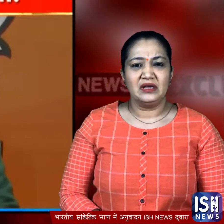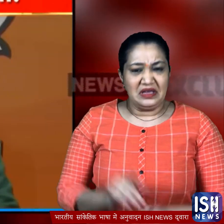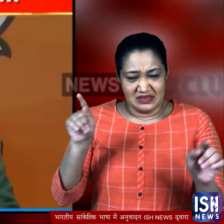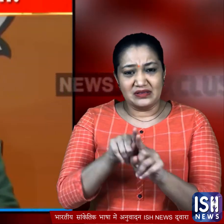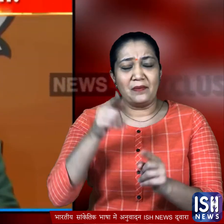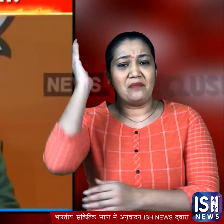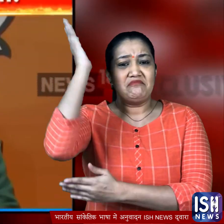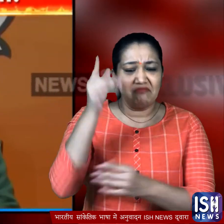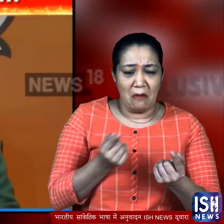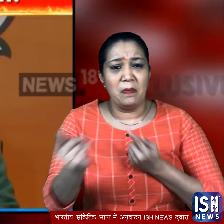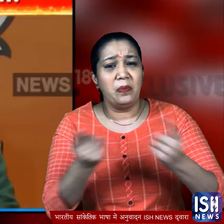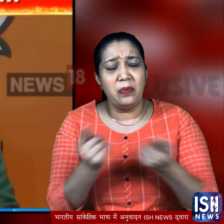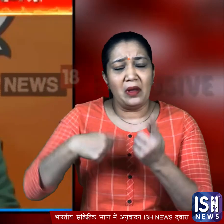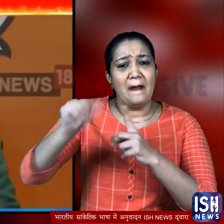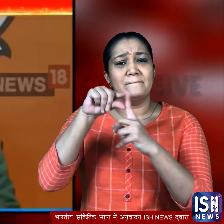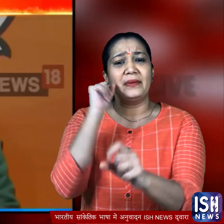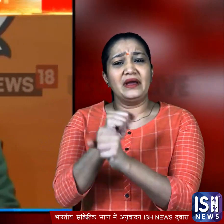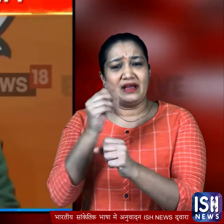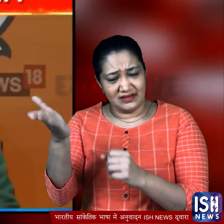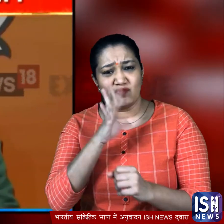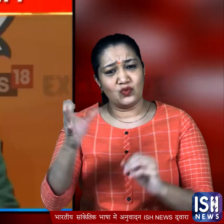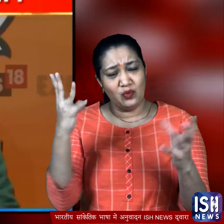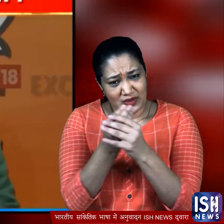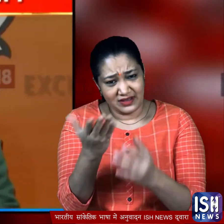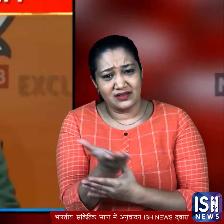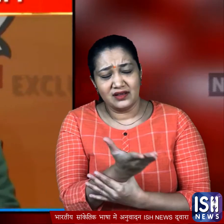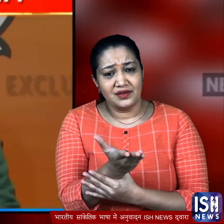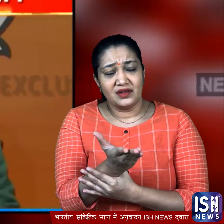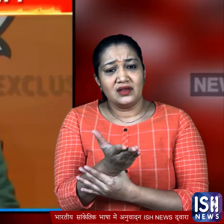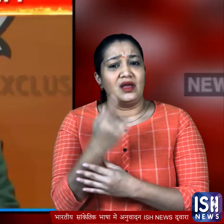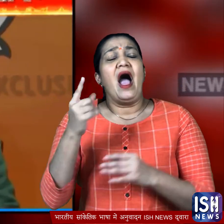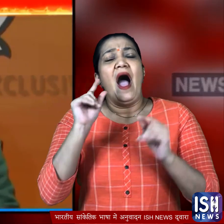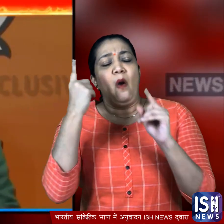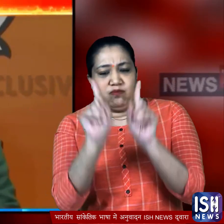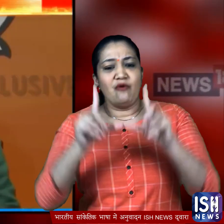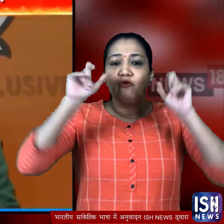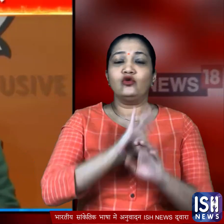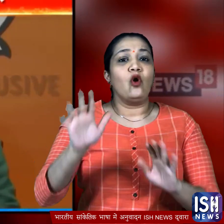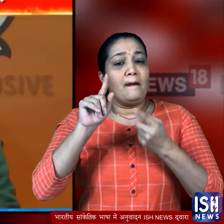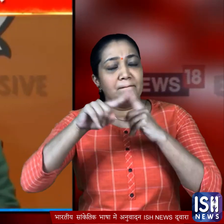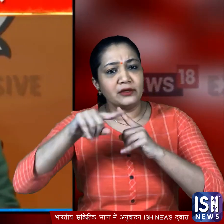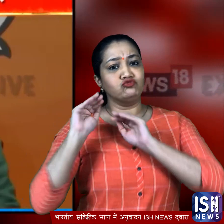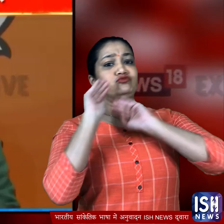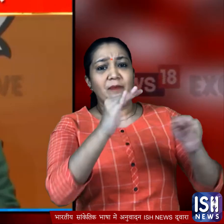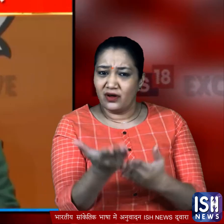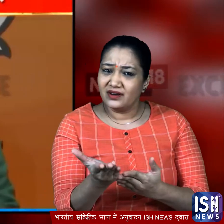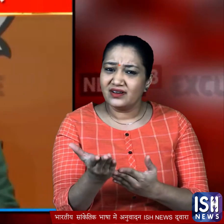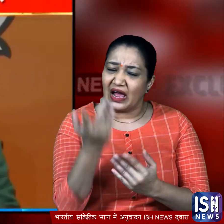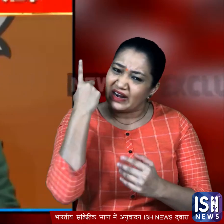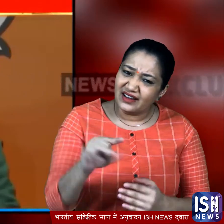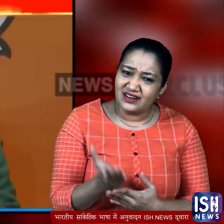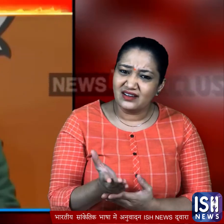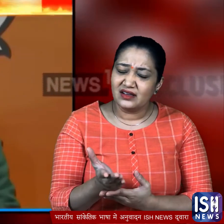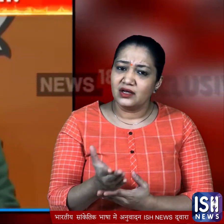प्रकार की बदजुबानी करने वालों के साथ प्रियंका वाड्रा खड़ी होती है और न केवल खड़ी होती है, उनके समर्थन के लिए गुहार करती